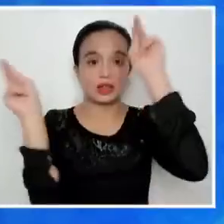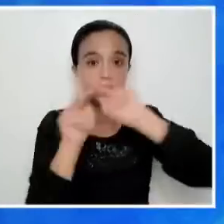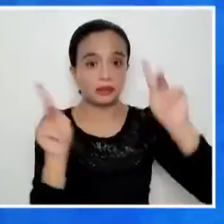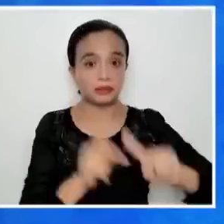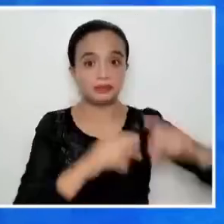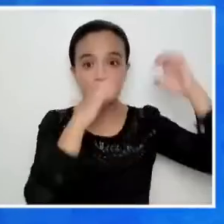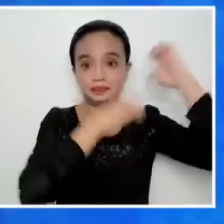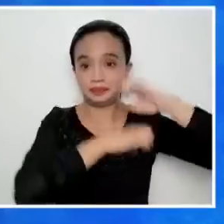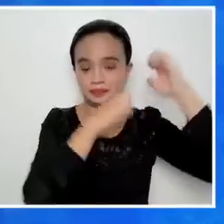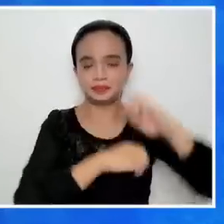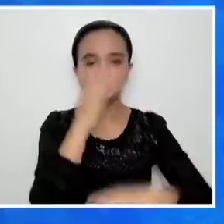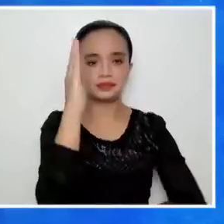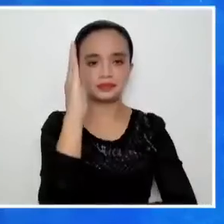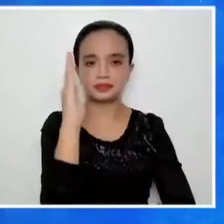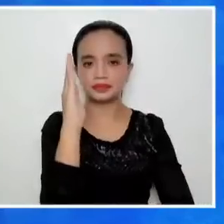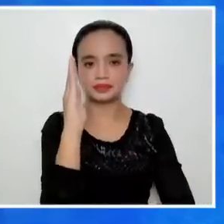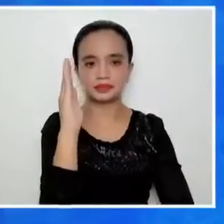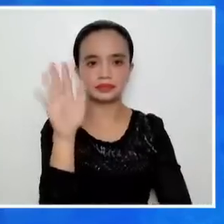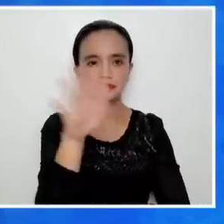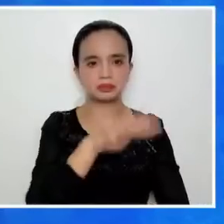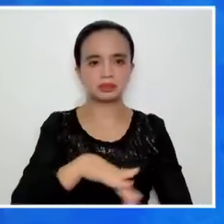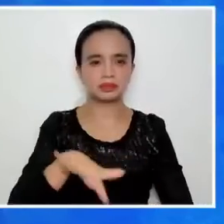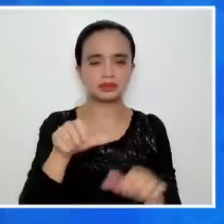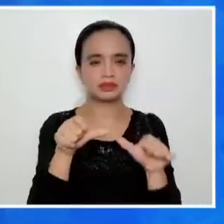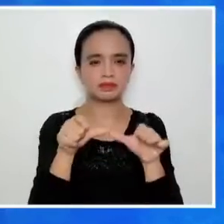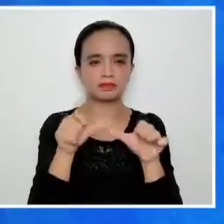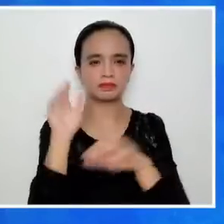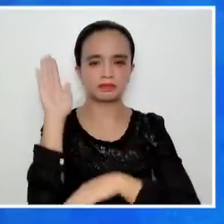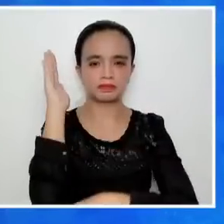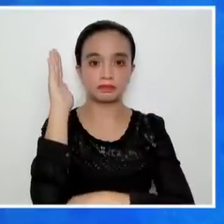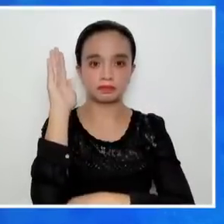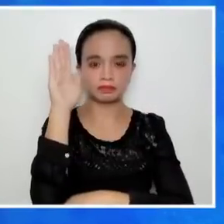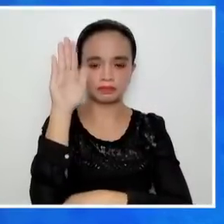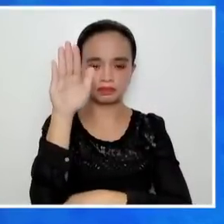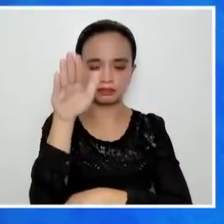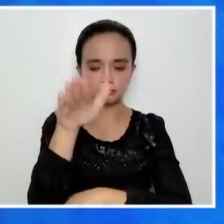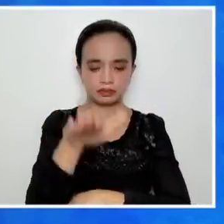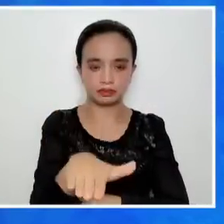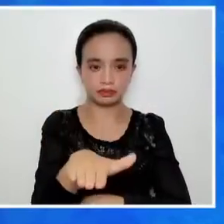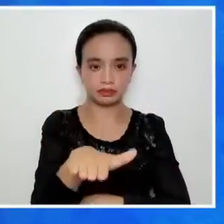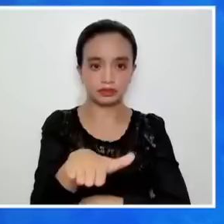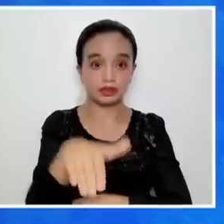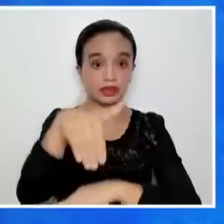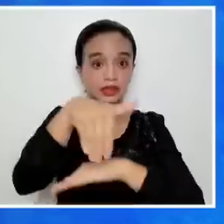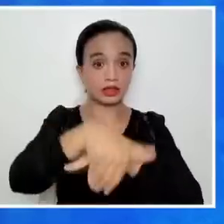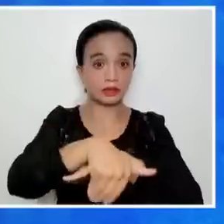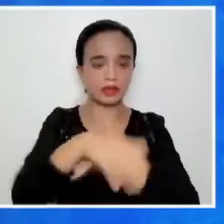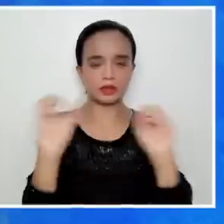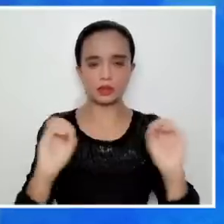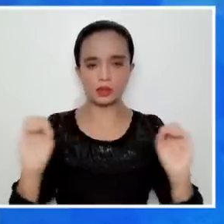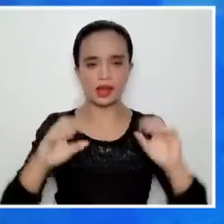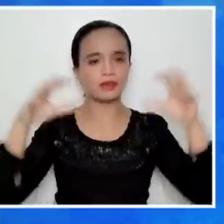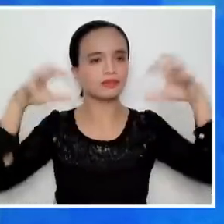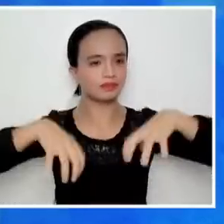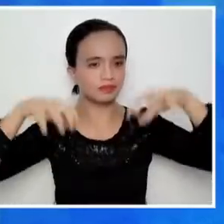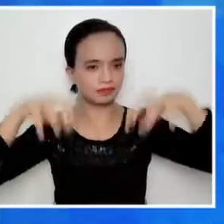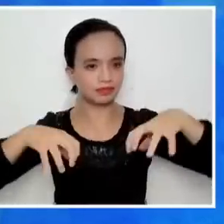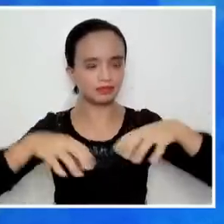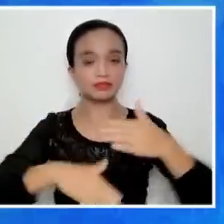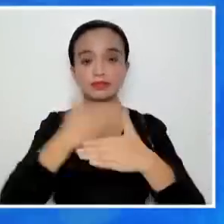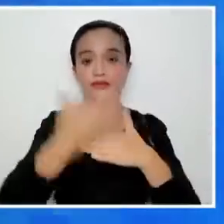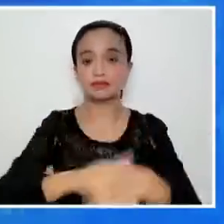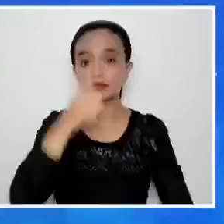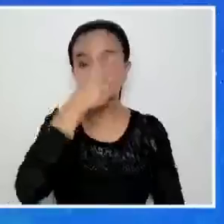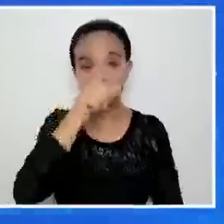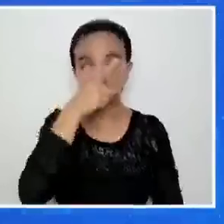mula tanghali sa halos buong probinsya tuloy-tuloy hanggang hapon, pero mawawala na ito pagsapit ng gabi. Sa Luzon naman, buong araw